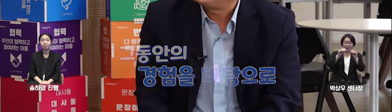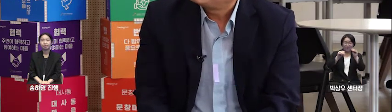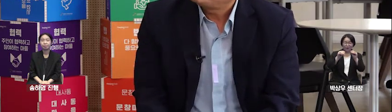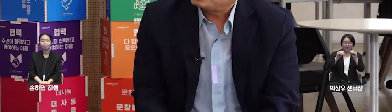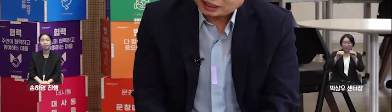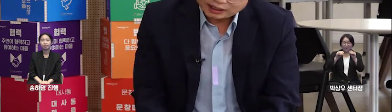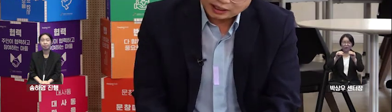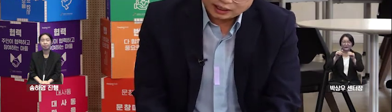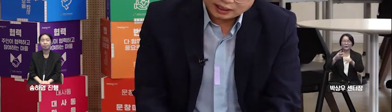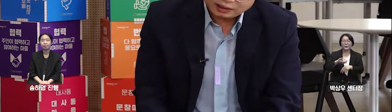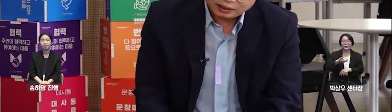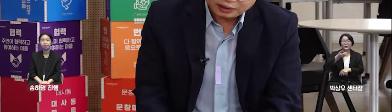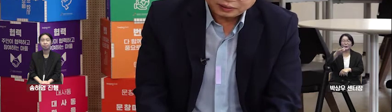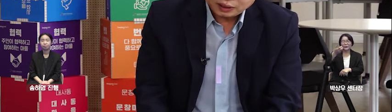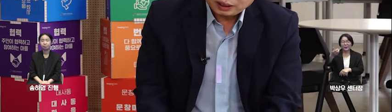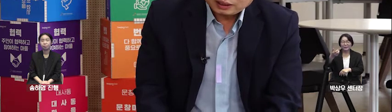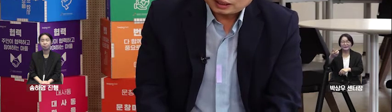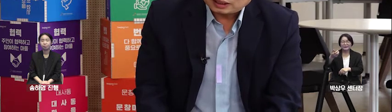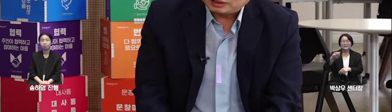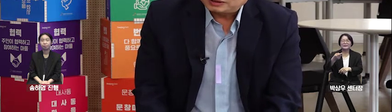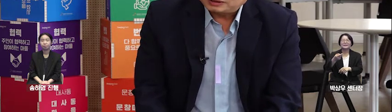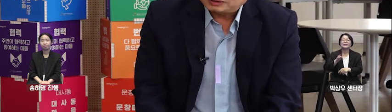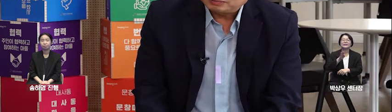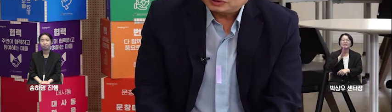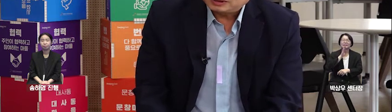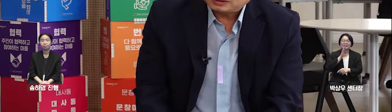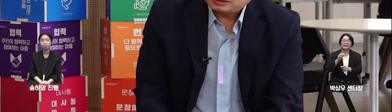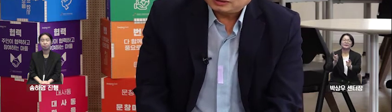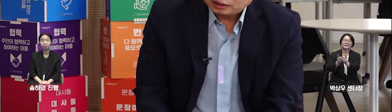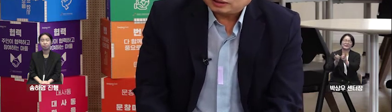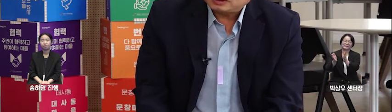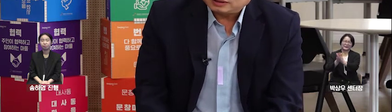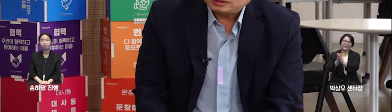아니었나 이렇게 생각을 하는데요. 아까